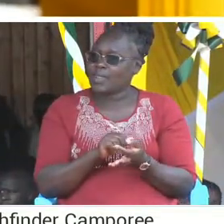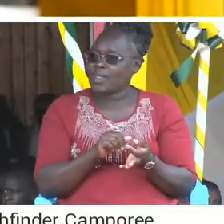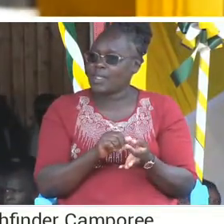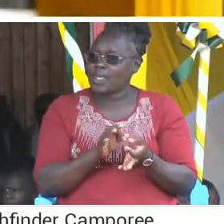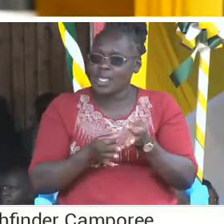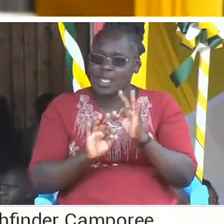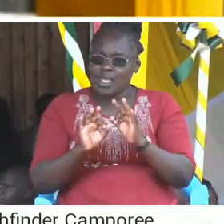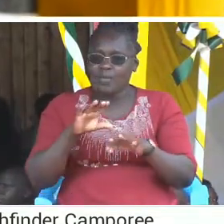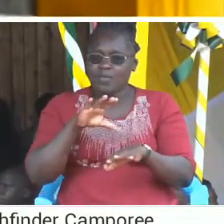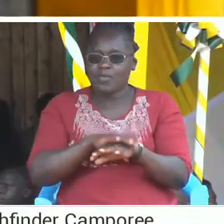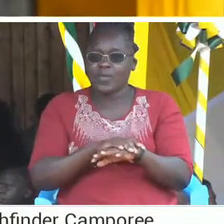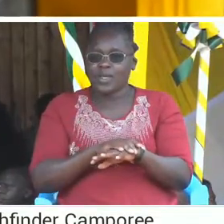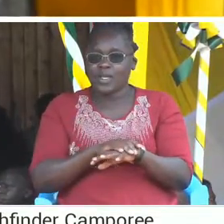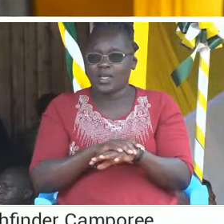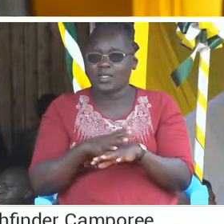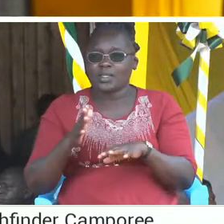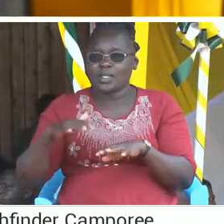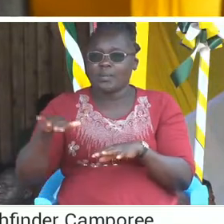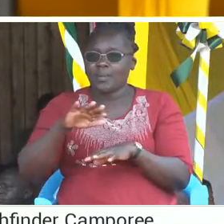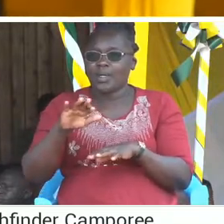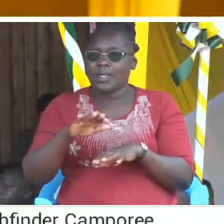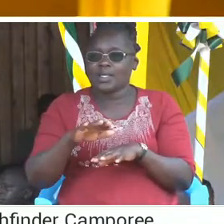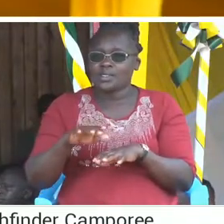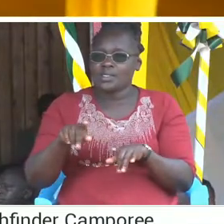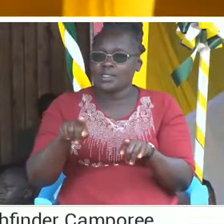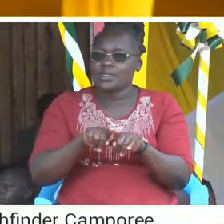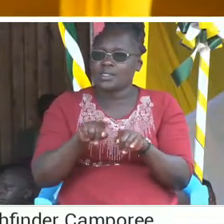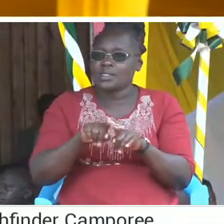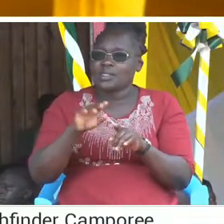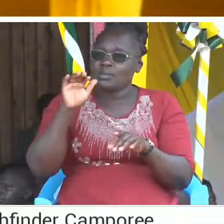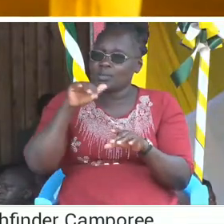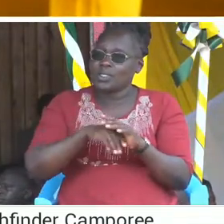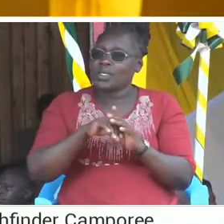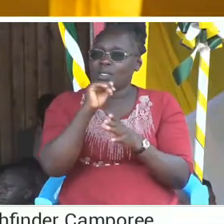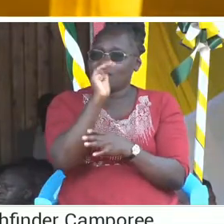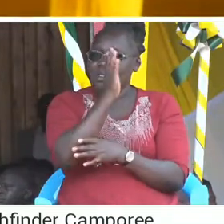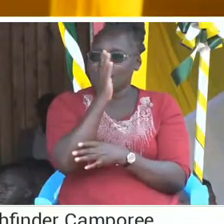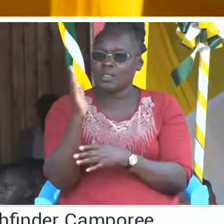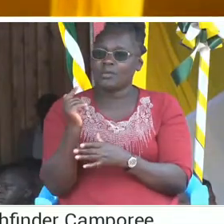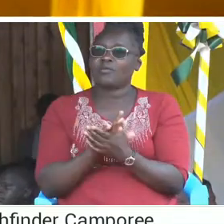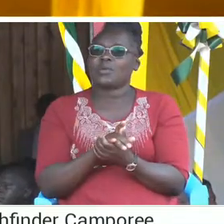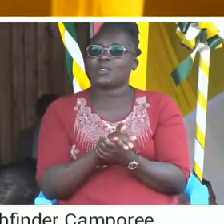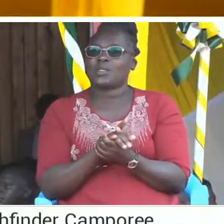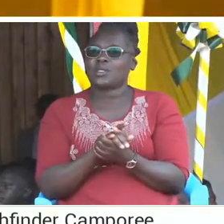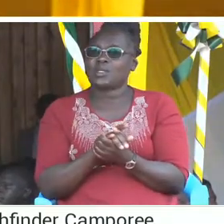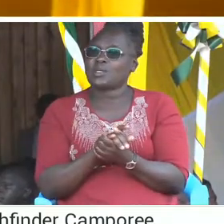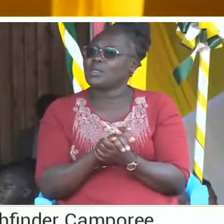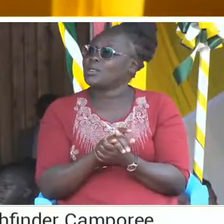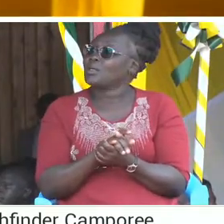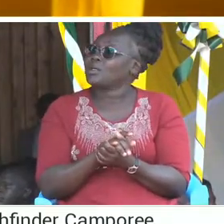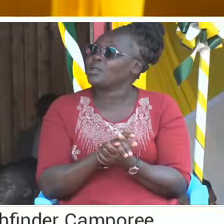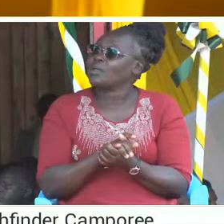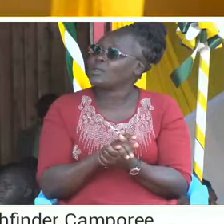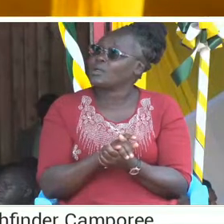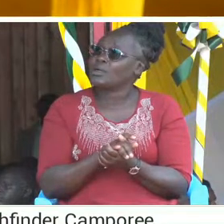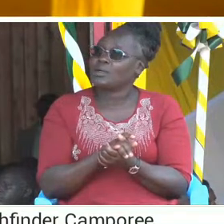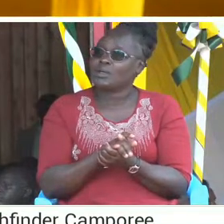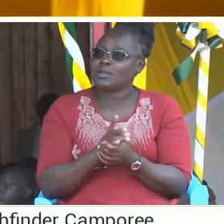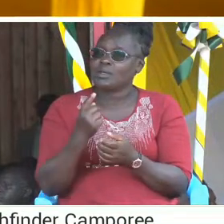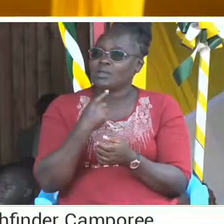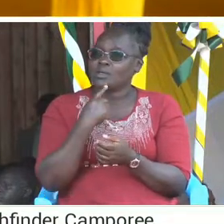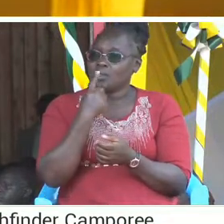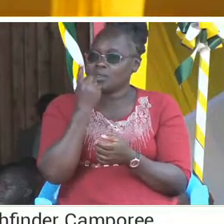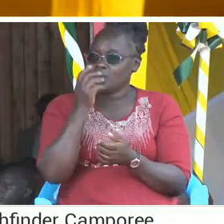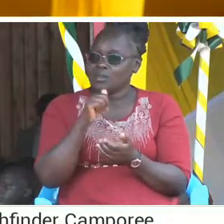forest over 50 acres ama 100. Tunaweza kuwa tunavanda miti every April na kufanya training huko ili